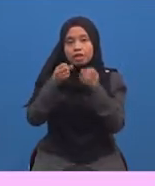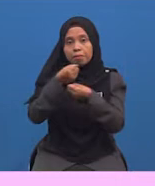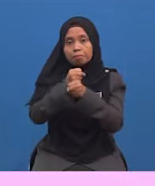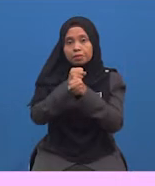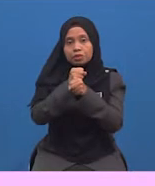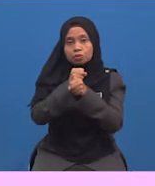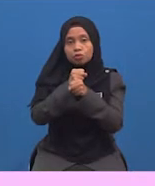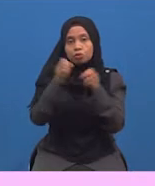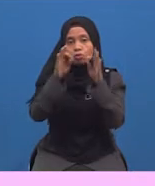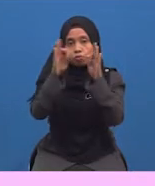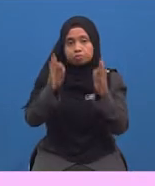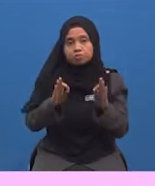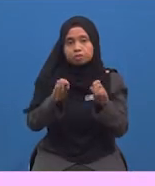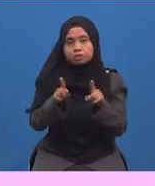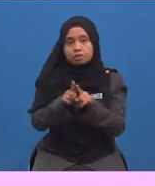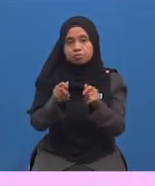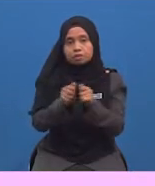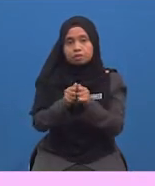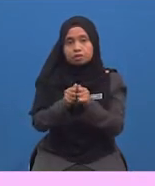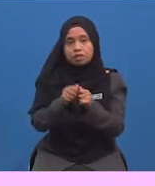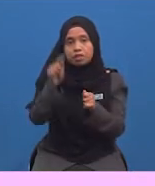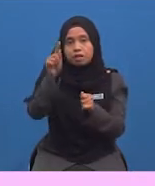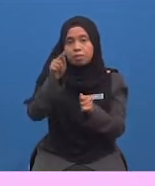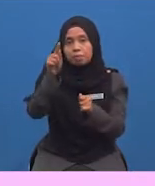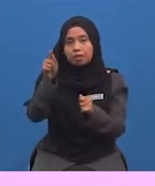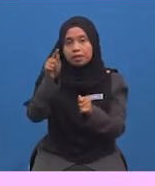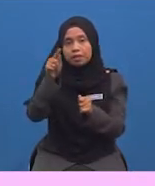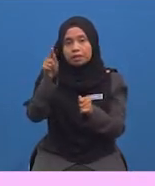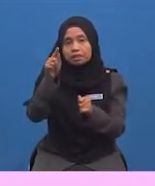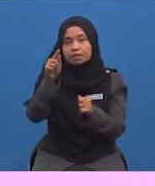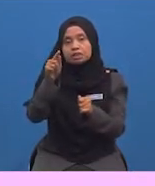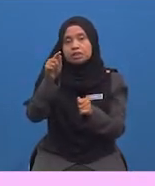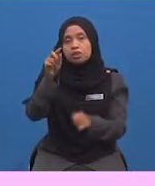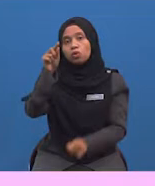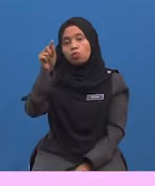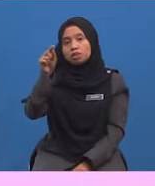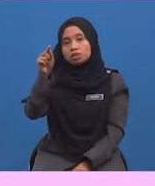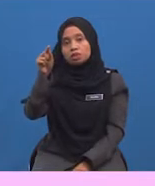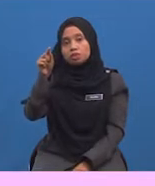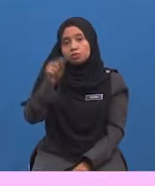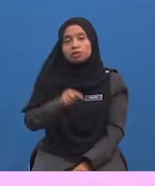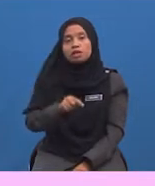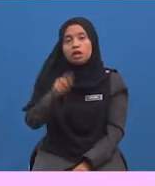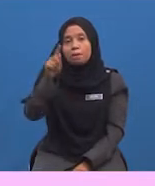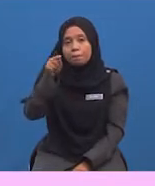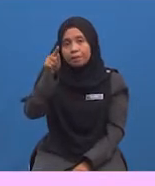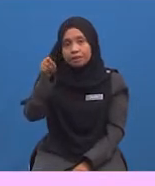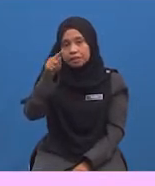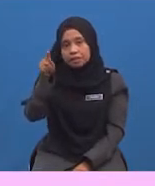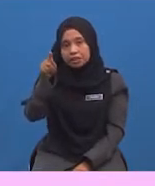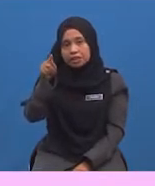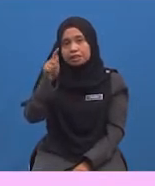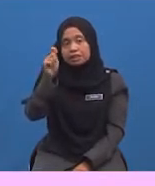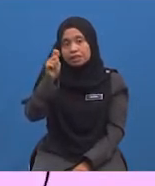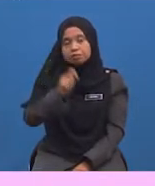rumus iaitu sama dengan pi j kuasa 2t tambah 1 per 3 pi j kuasa 2t.